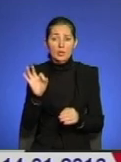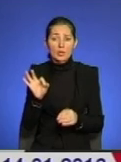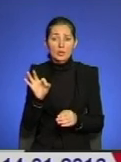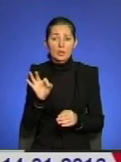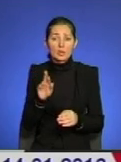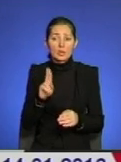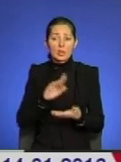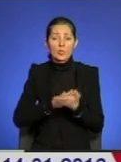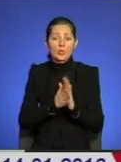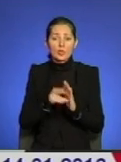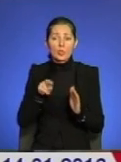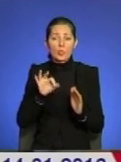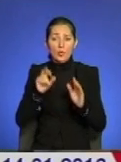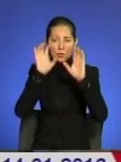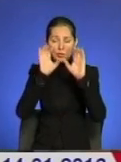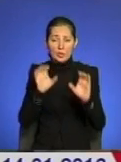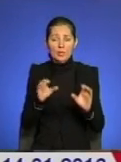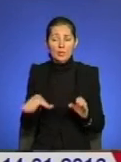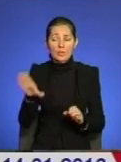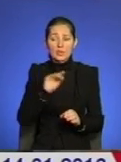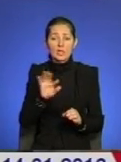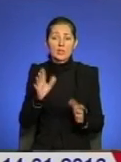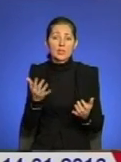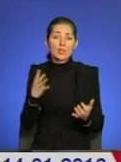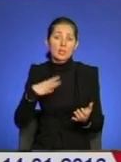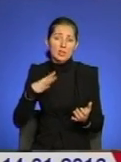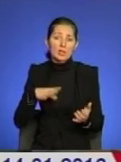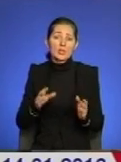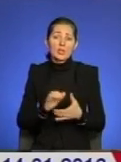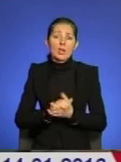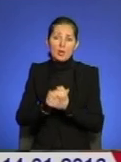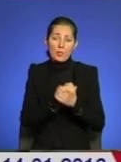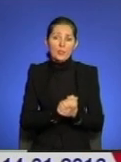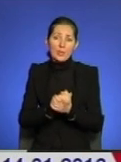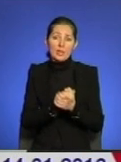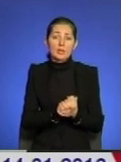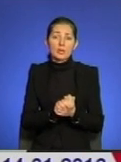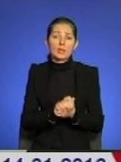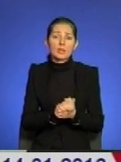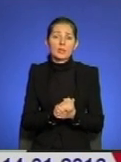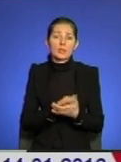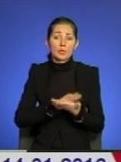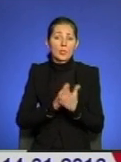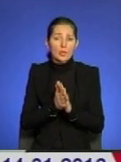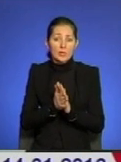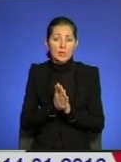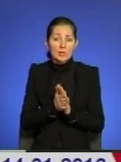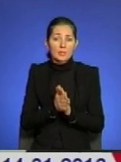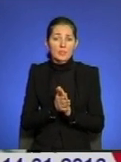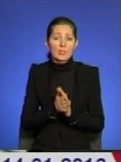як положено по законодавству. Але все ще сподівається на мирне врегулювання конфлікту. Ініціативна група вимагає